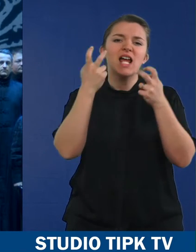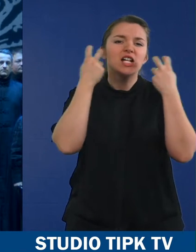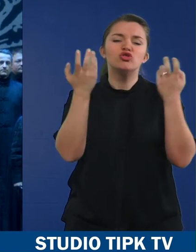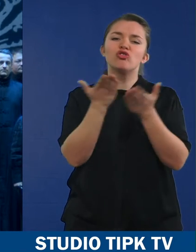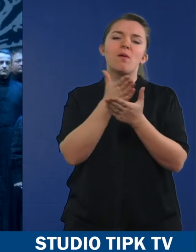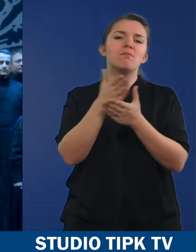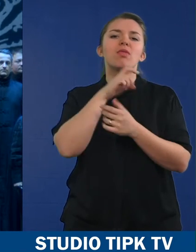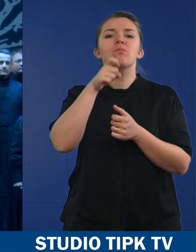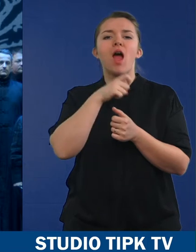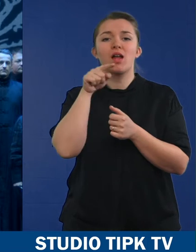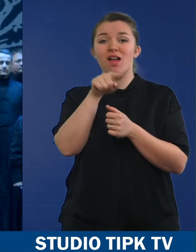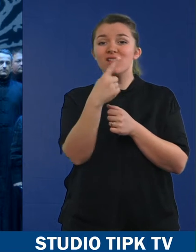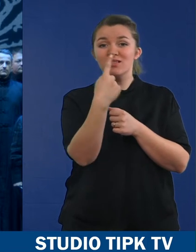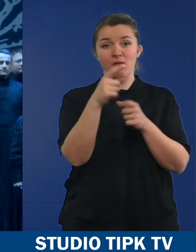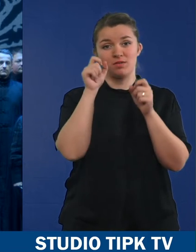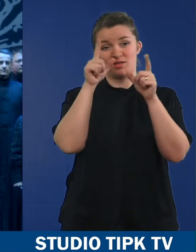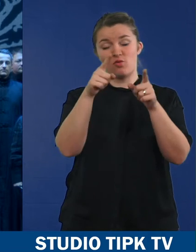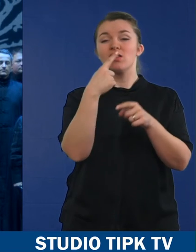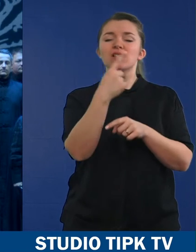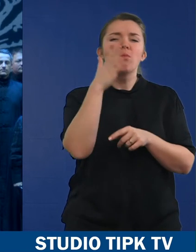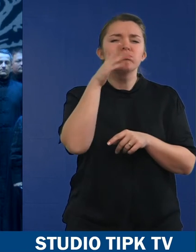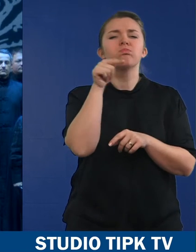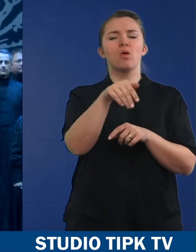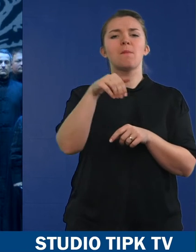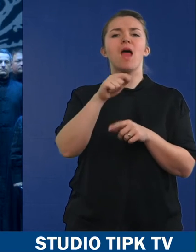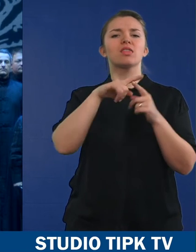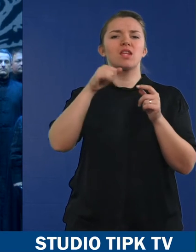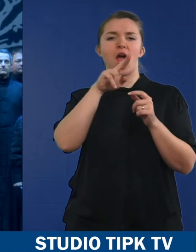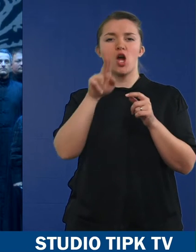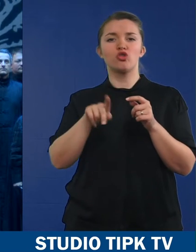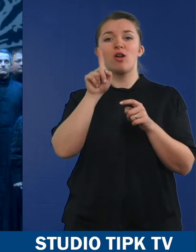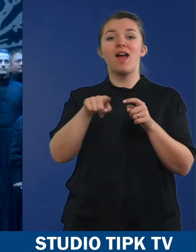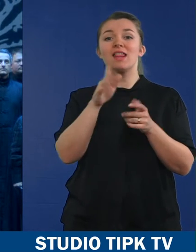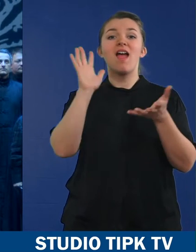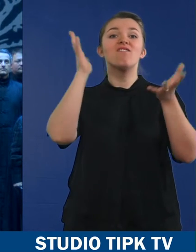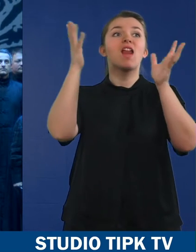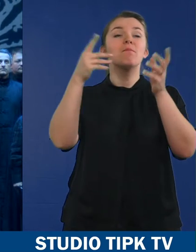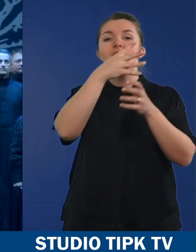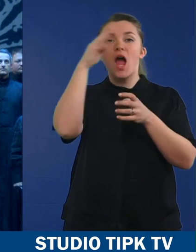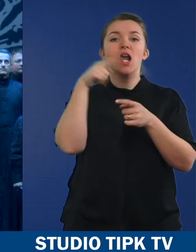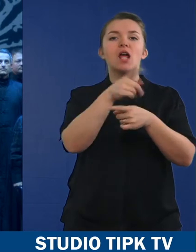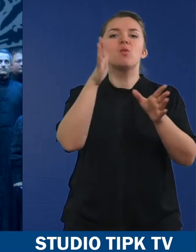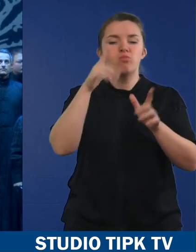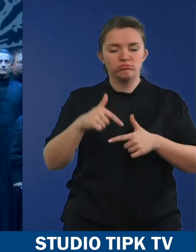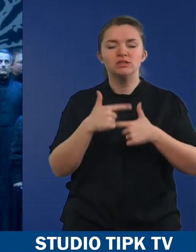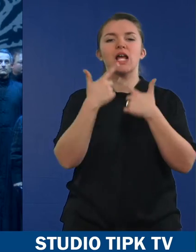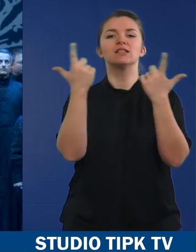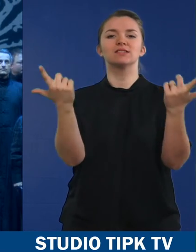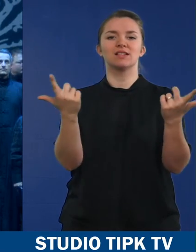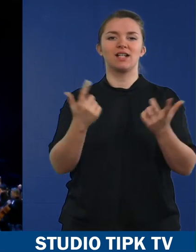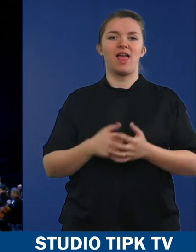bajkami. Ti sam se zbudi, sam bodi Matjaž. In vremena krancem bodo se zjasnila.